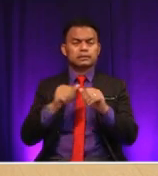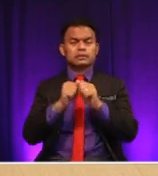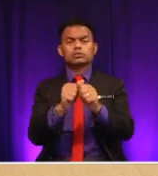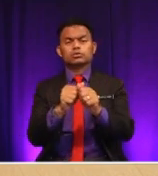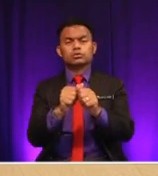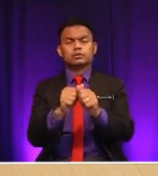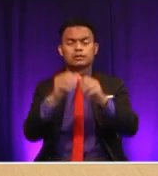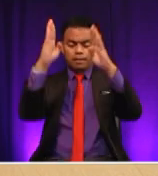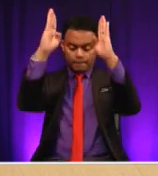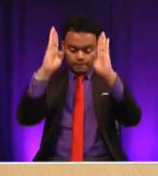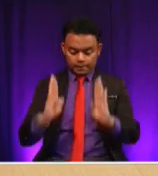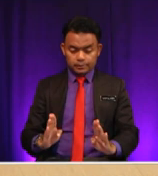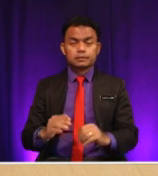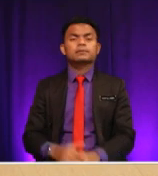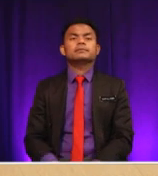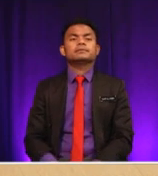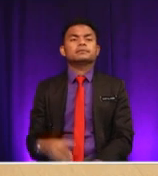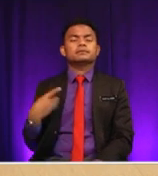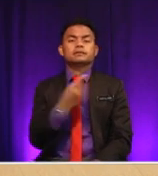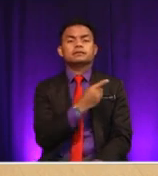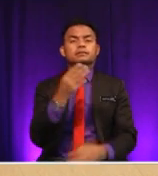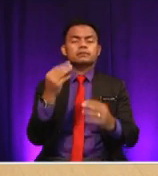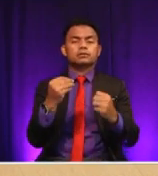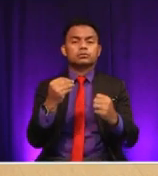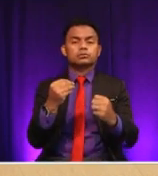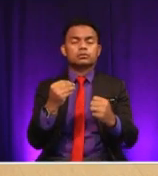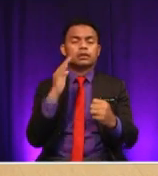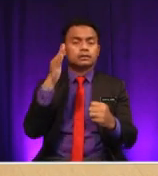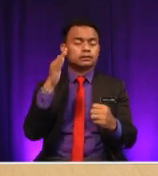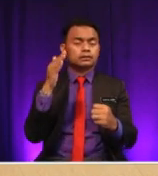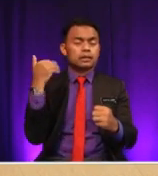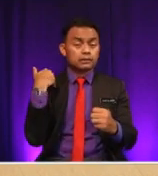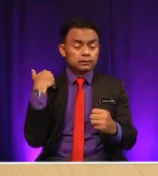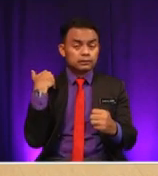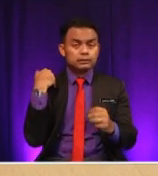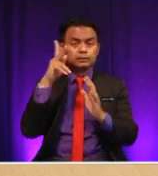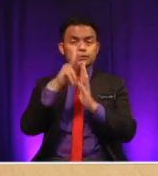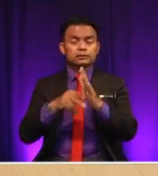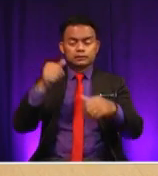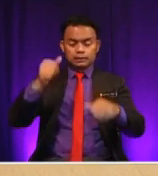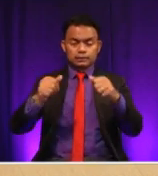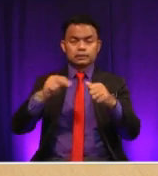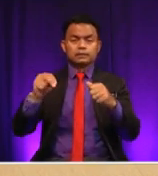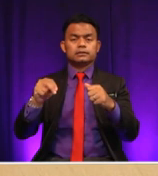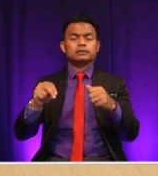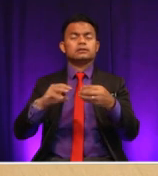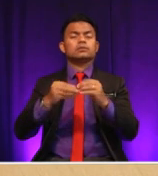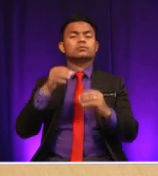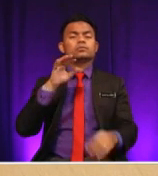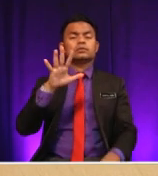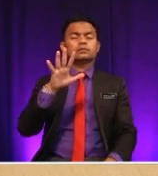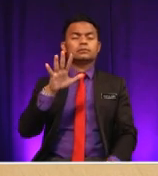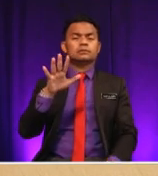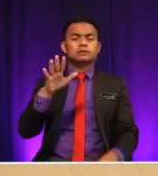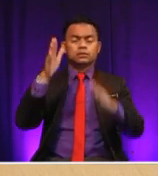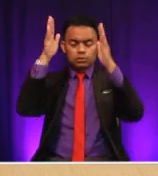di situ kita melihat keadilan betul tadi pagi iya betul oke kemudian rangkap yang kelima orang perempuan manusia juga